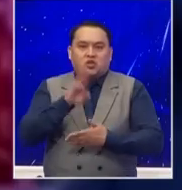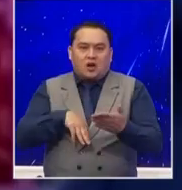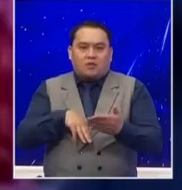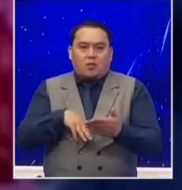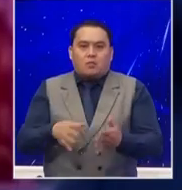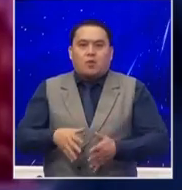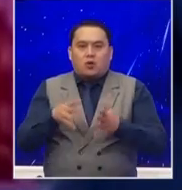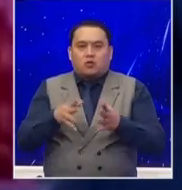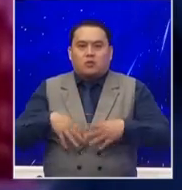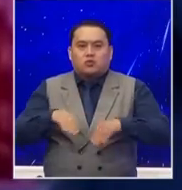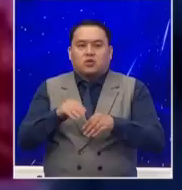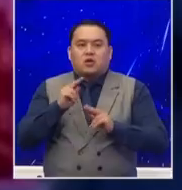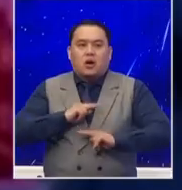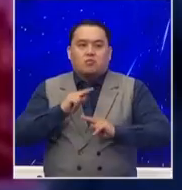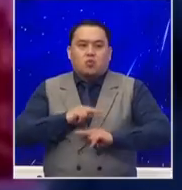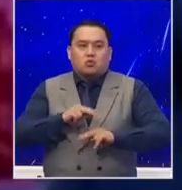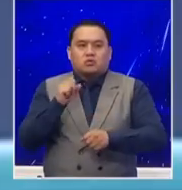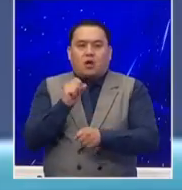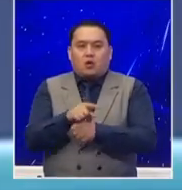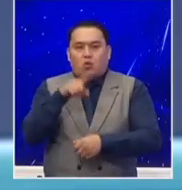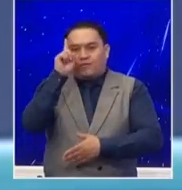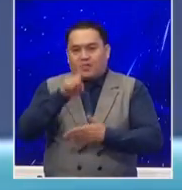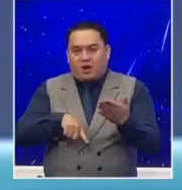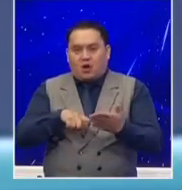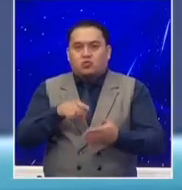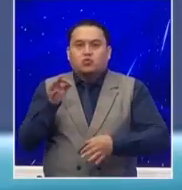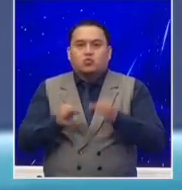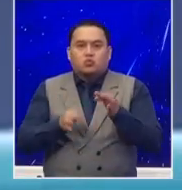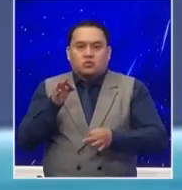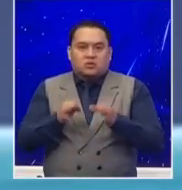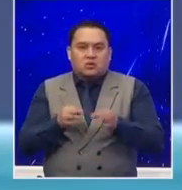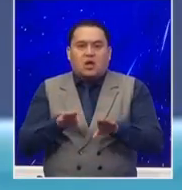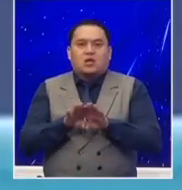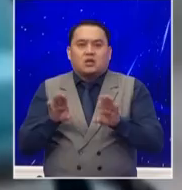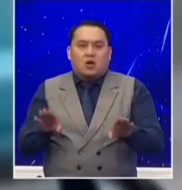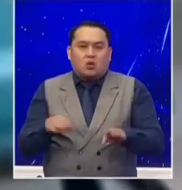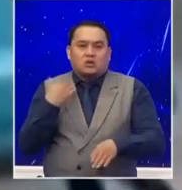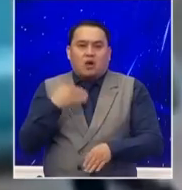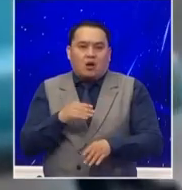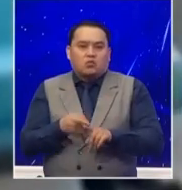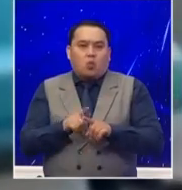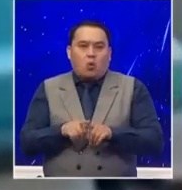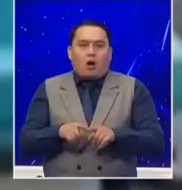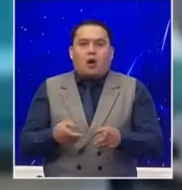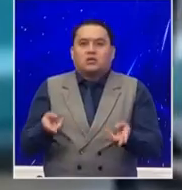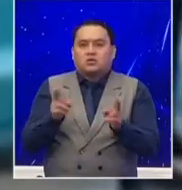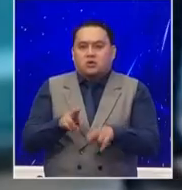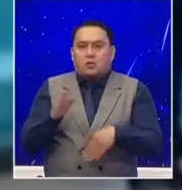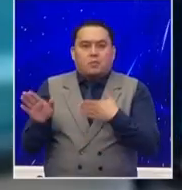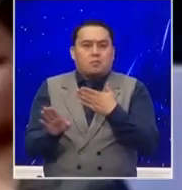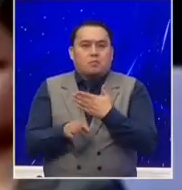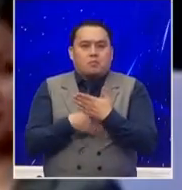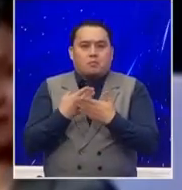а максимум – общественные работы. Правозащитники же уверяют, суды неохотно принимают такие дела, поэтому часто хейтеры остаются без